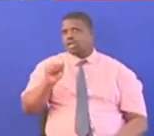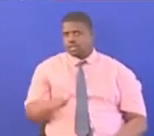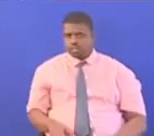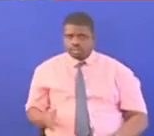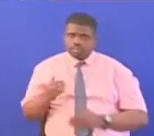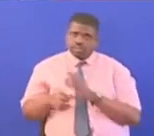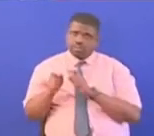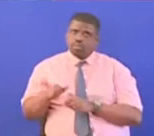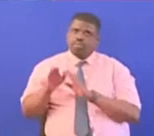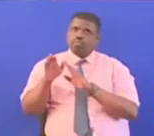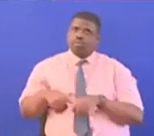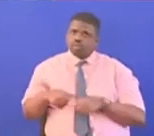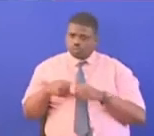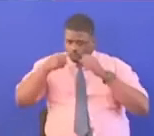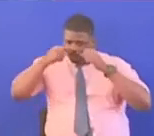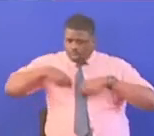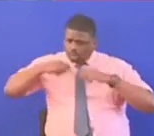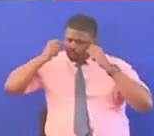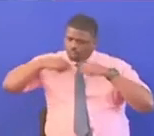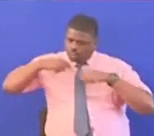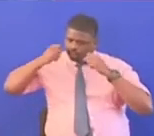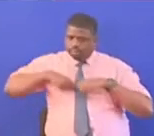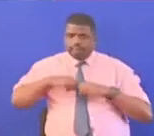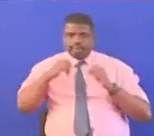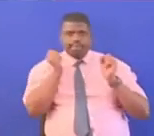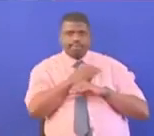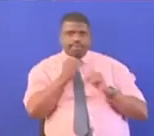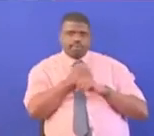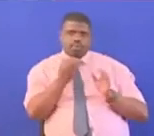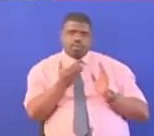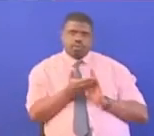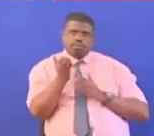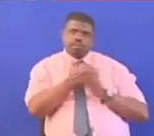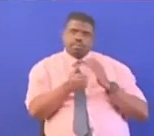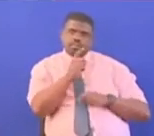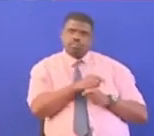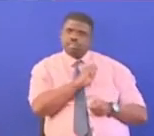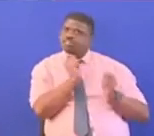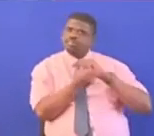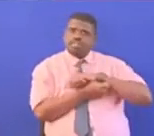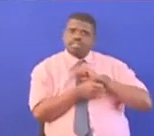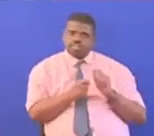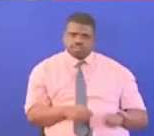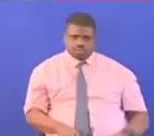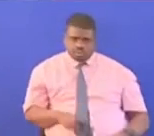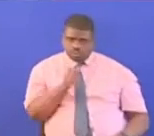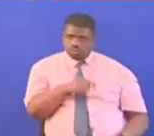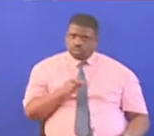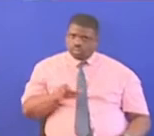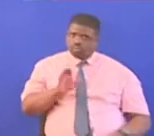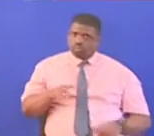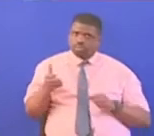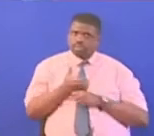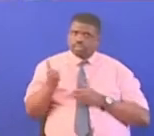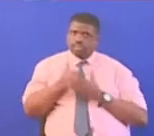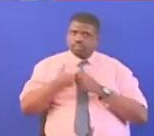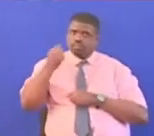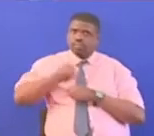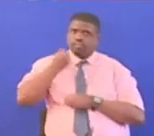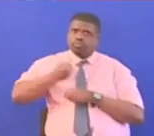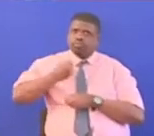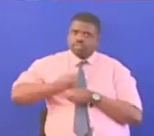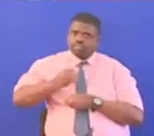haya walikuja wakilia, walikuja wakilalamika, wanaomba maeneo haya yasipandishwe hadhi ili wananchi wao wapate maeneo ya kufanya shughuli